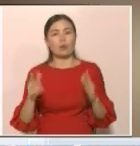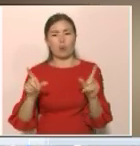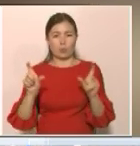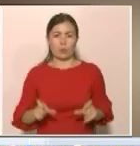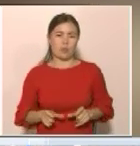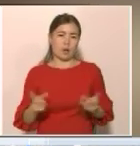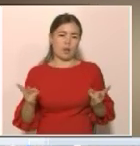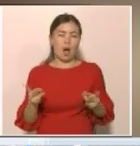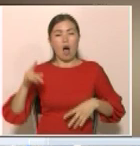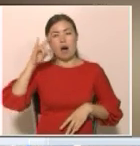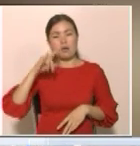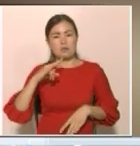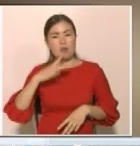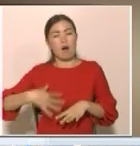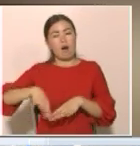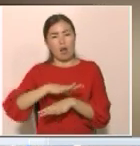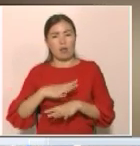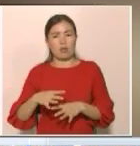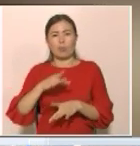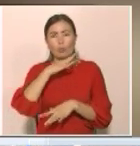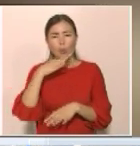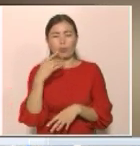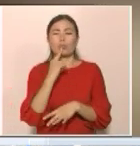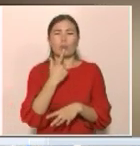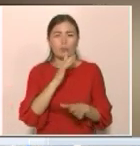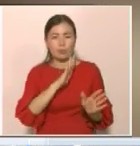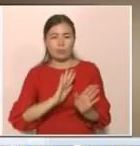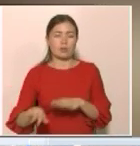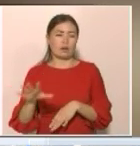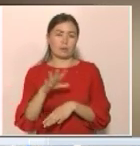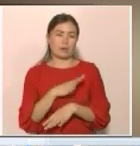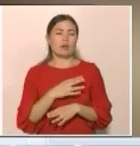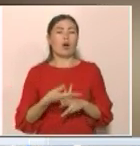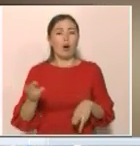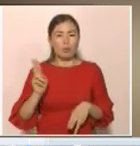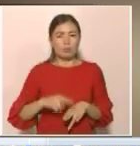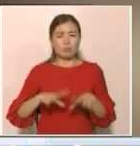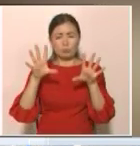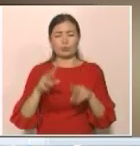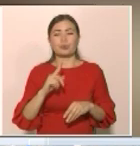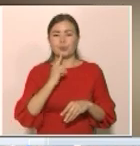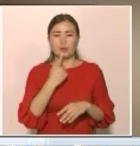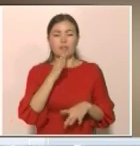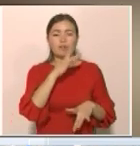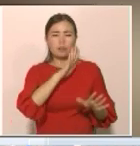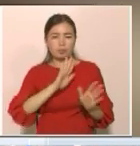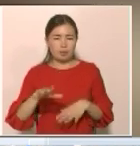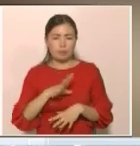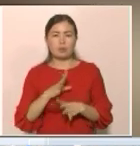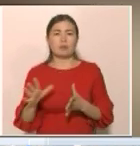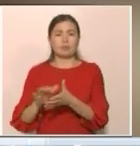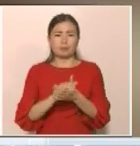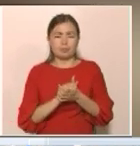отырайық. Қазақ халқы не бір нәубетті басынан өткерді. Сол бүткіл қиыншылықтан ел болып